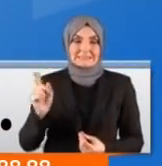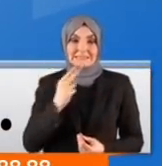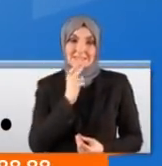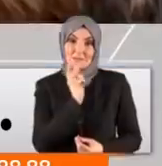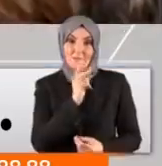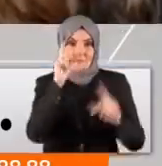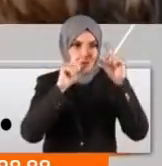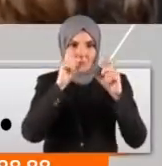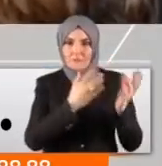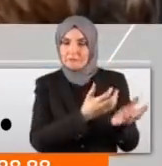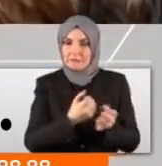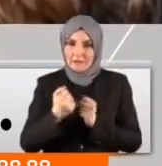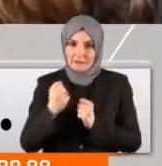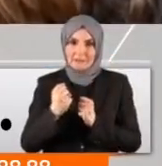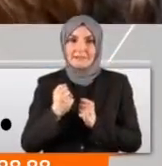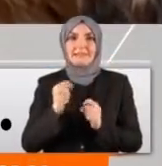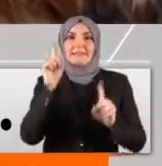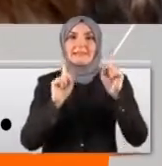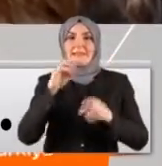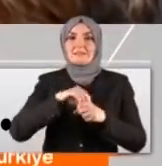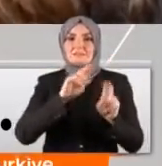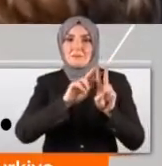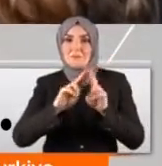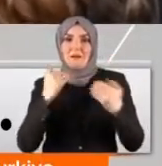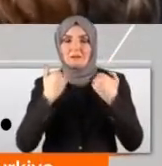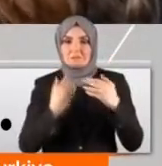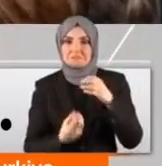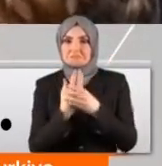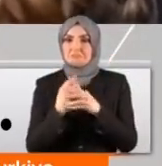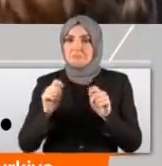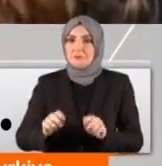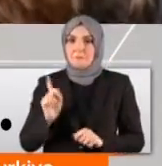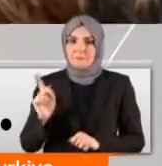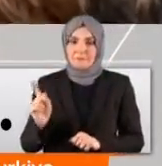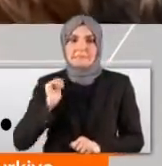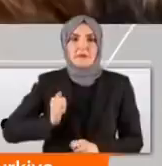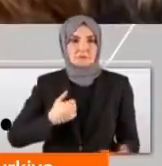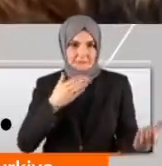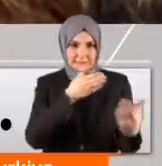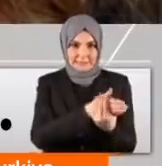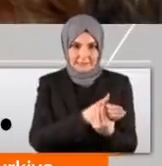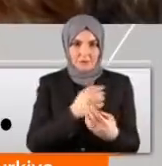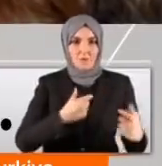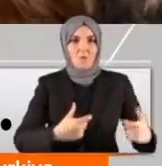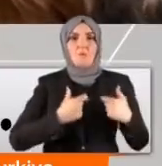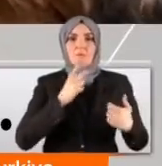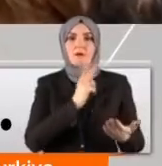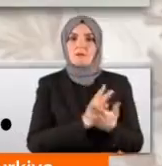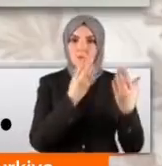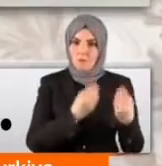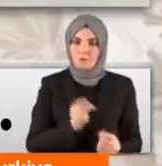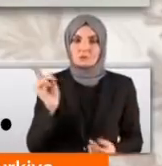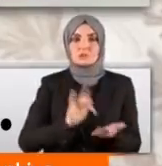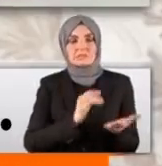ölümle tehdit etti savcıya gitti karakola gittik koruma kararı çıktı Bana ceza verildi ayrıyeten hala